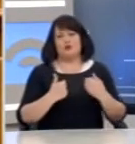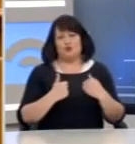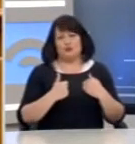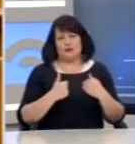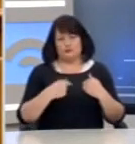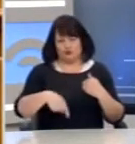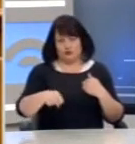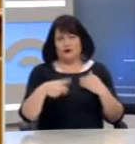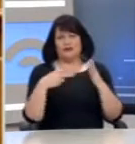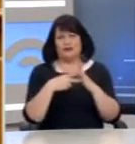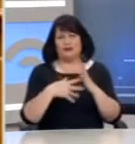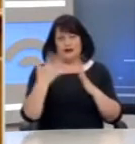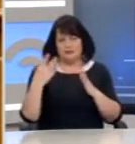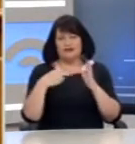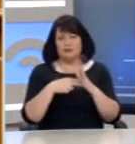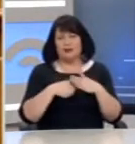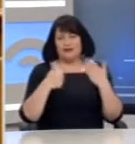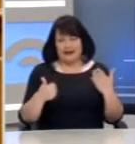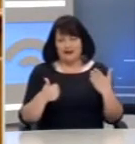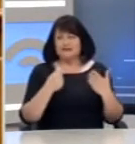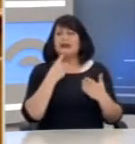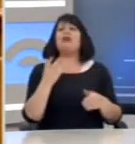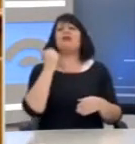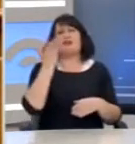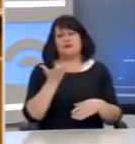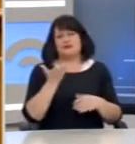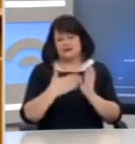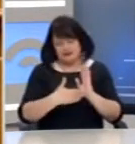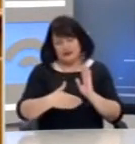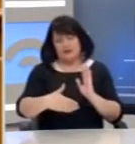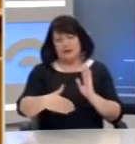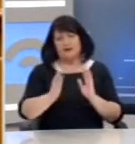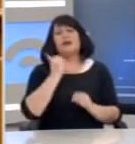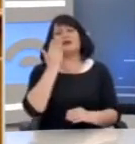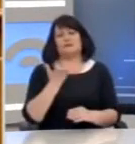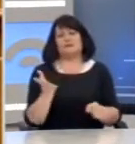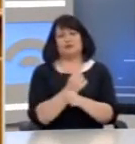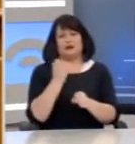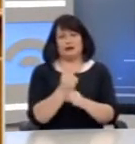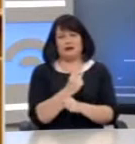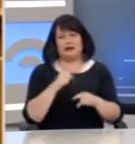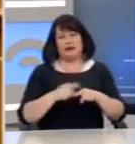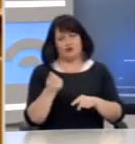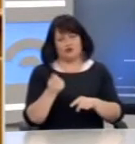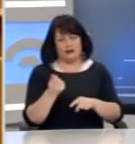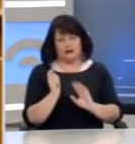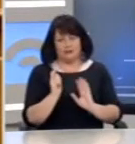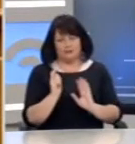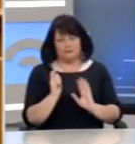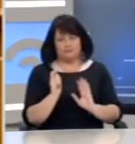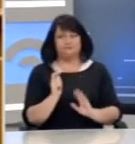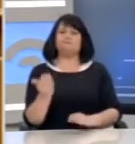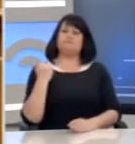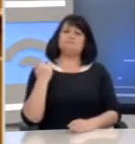του 2015-2016 αλλά και τις μεσοπρόθεσμες της ελληνικής οικονομίας,